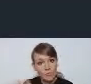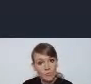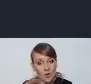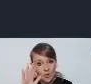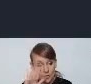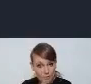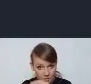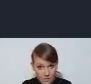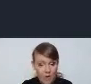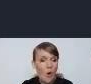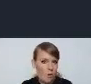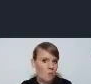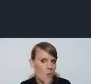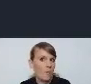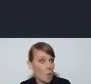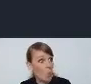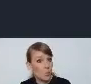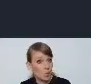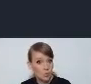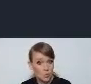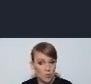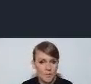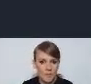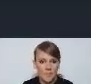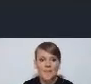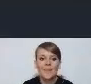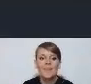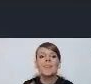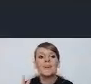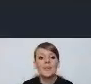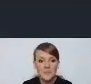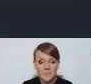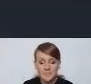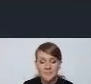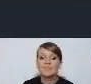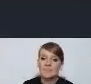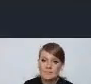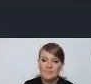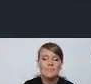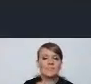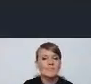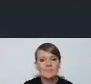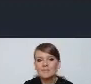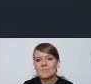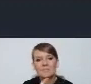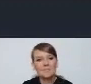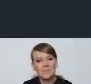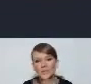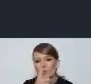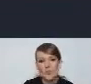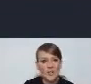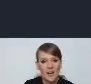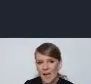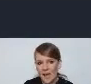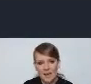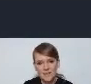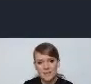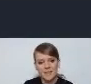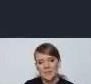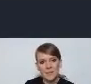dużo. I z czego to wynika? Między innymi z tego, że bardzo rzadko, 3 razy rzadziej zdarza się przekroczenie